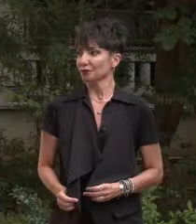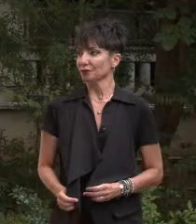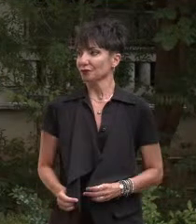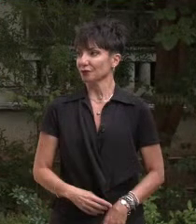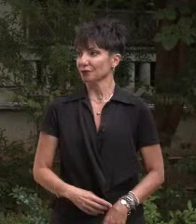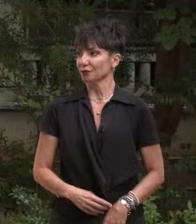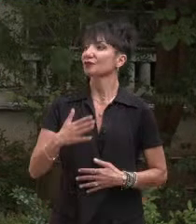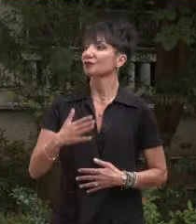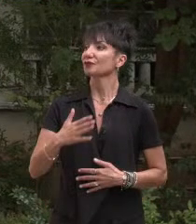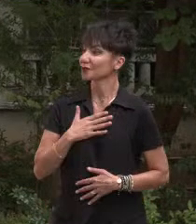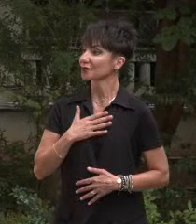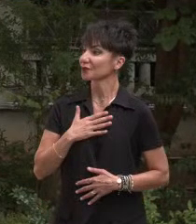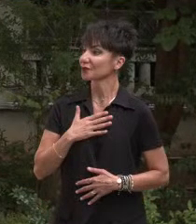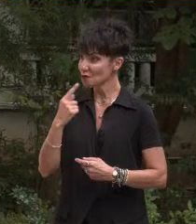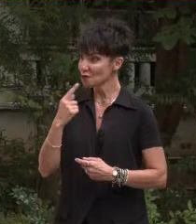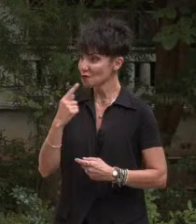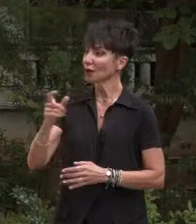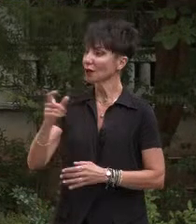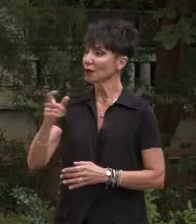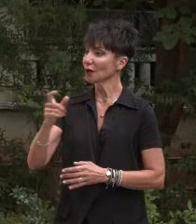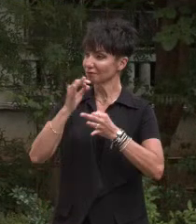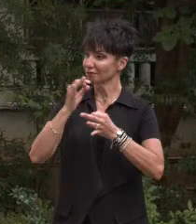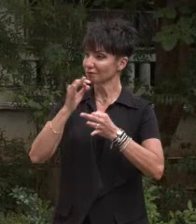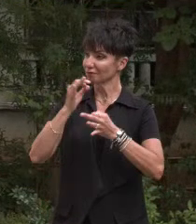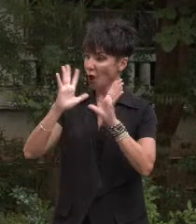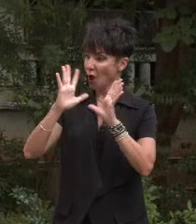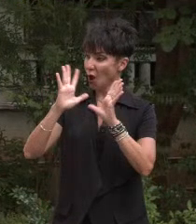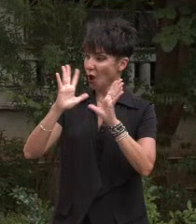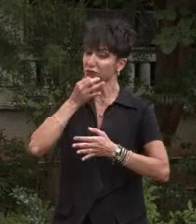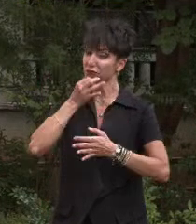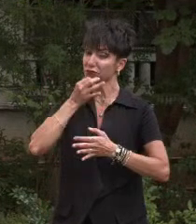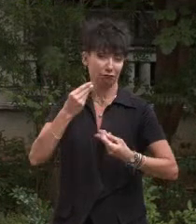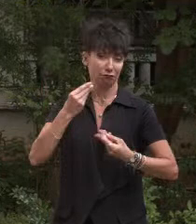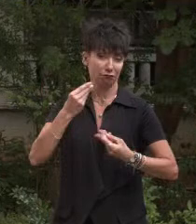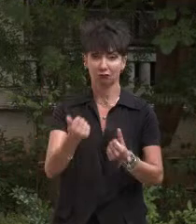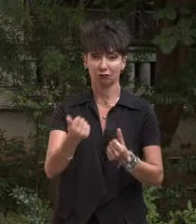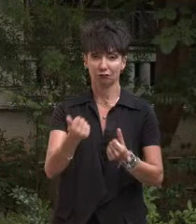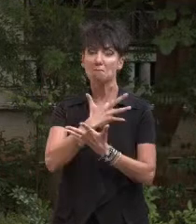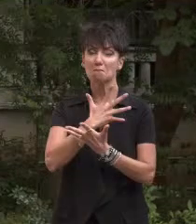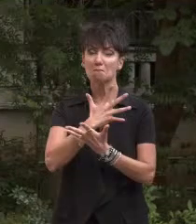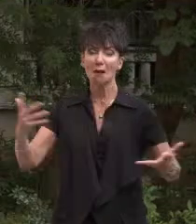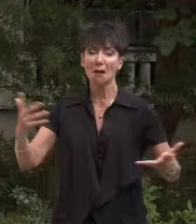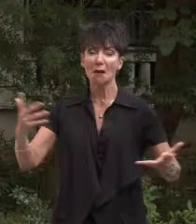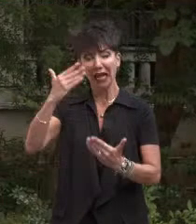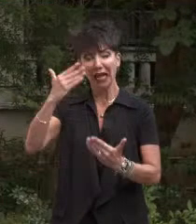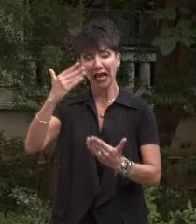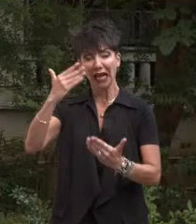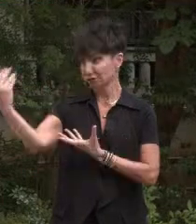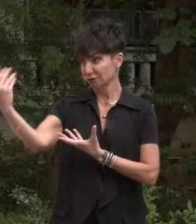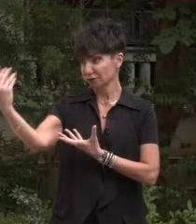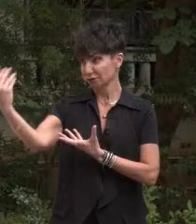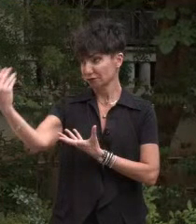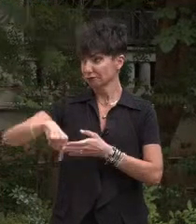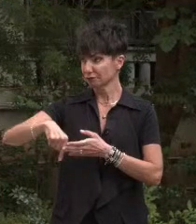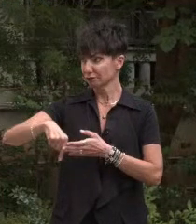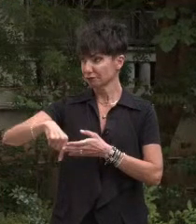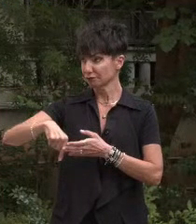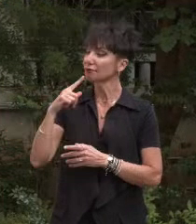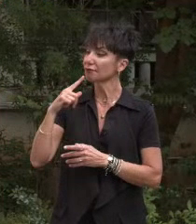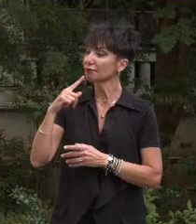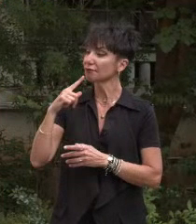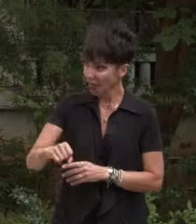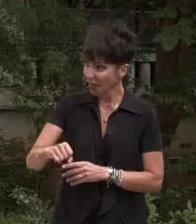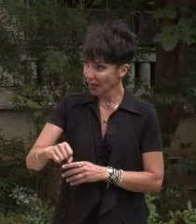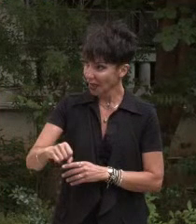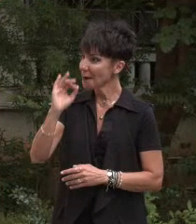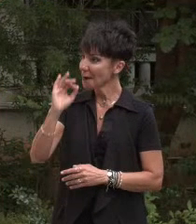Dear Alberto, thank you very much for your fruitful and valuable speech. It's a great honor for us to have you here with us. And thank you again